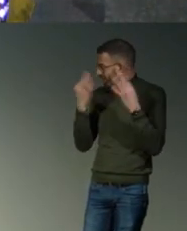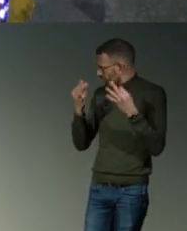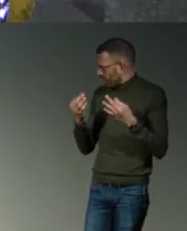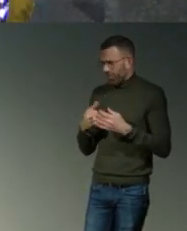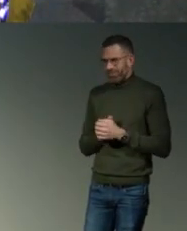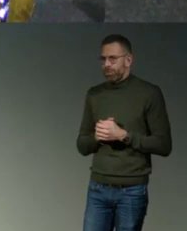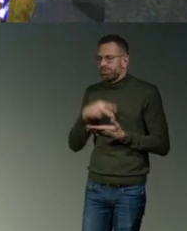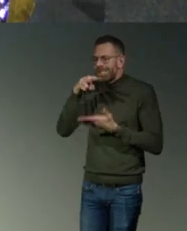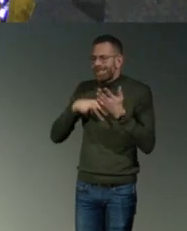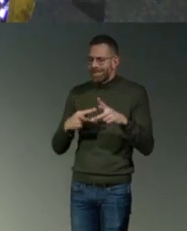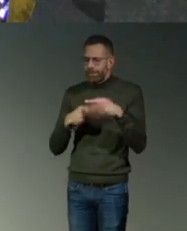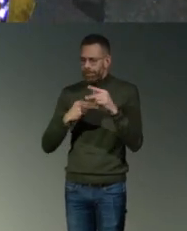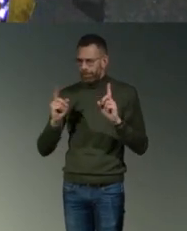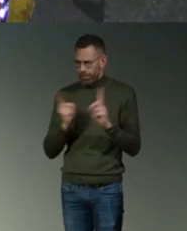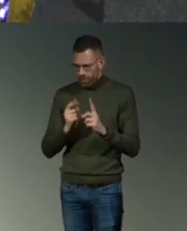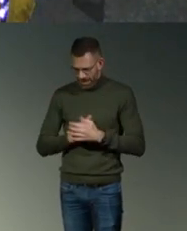fait. Hein.